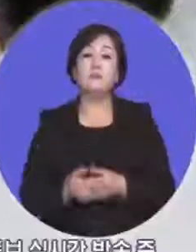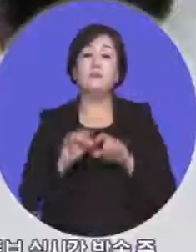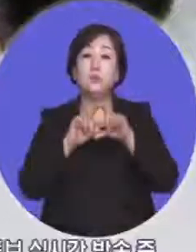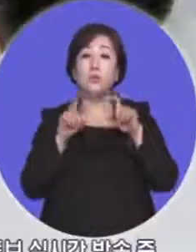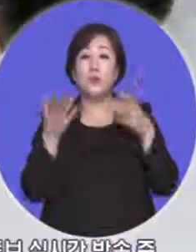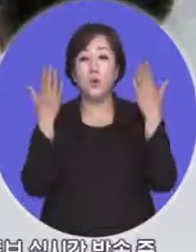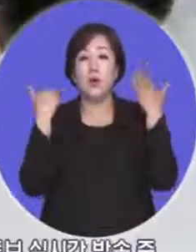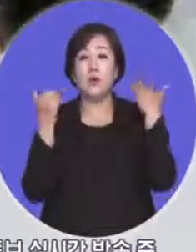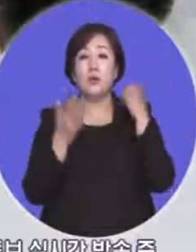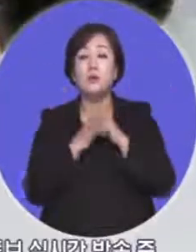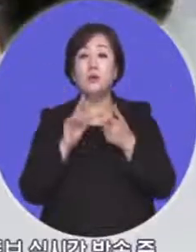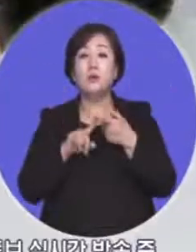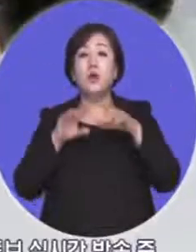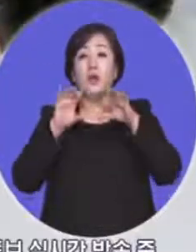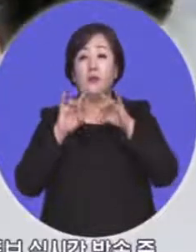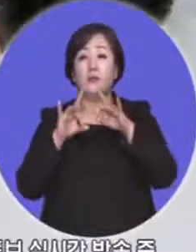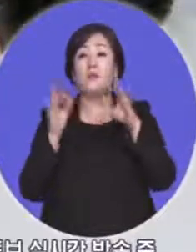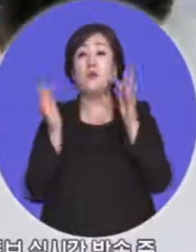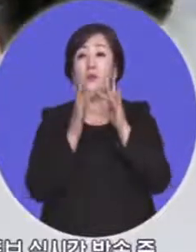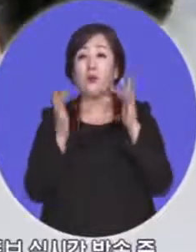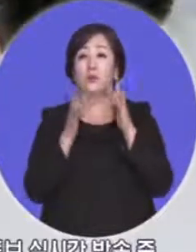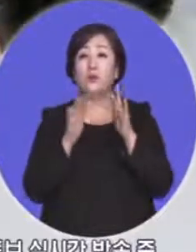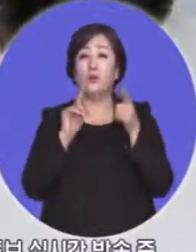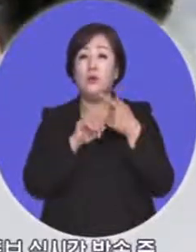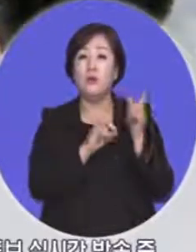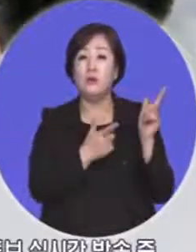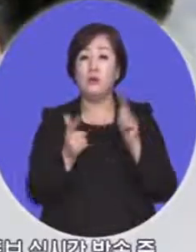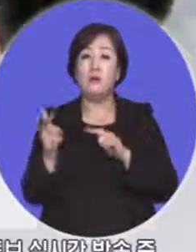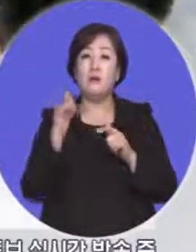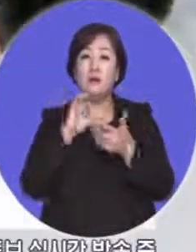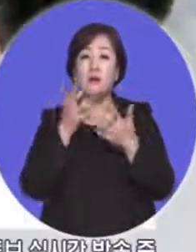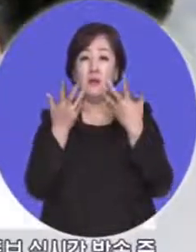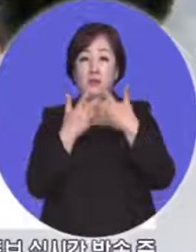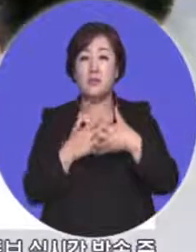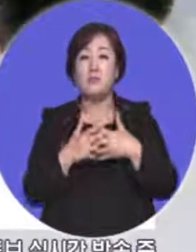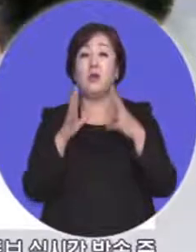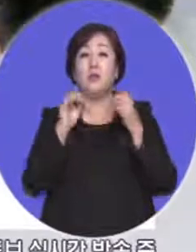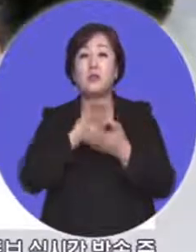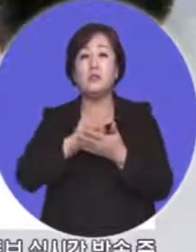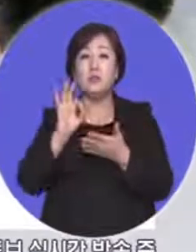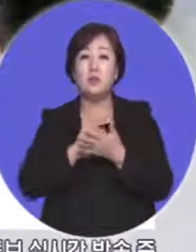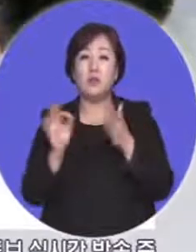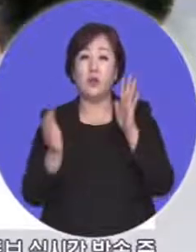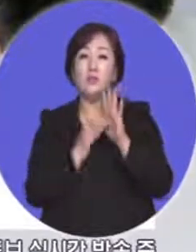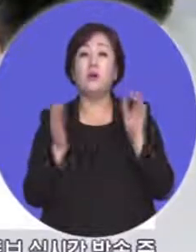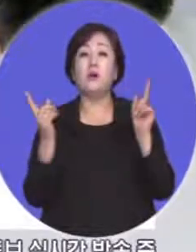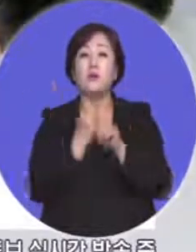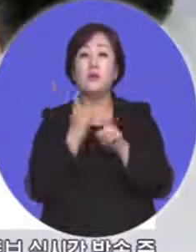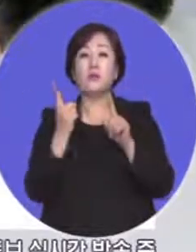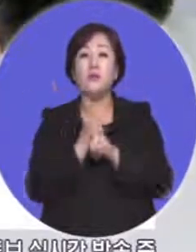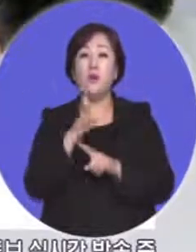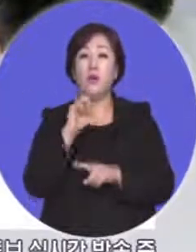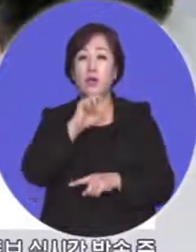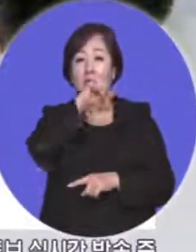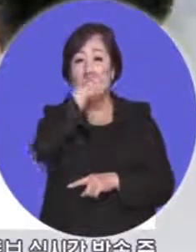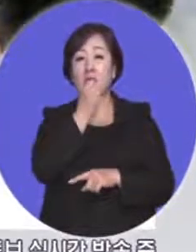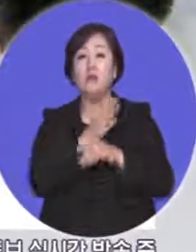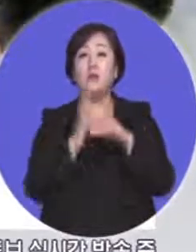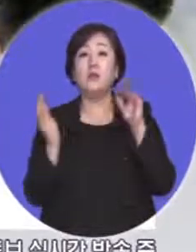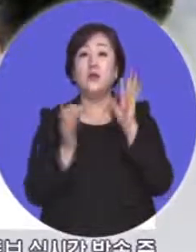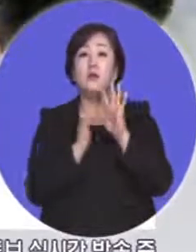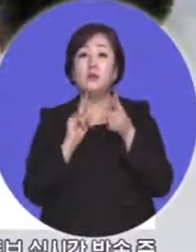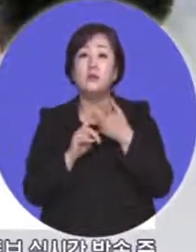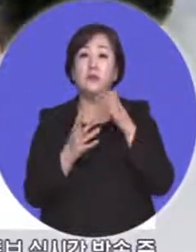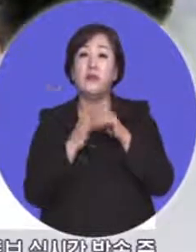대부분 학교의 방송 장비는 20년이 넘어 상태가 좋지 않지만 예산이 많이 들어 교체가 쉽지 않았습니다. 하지만